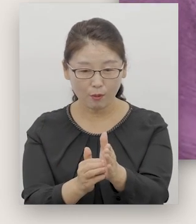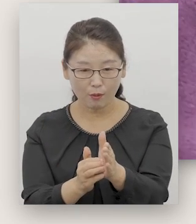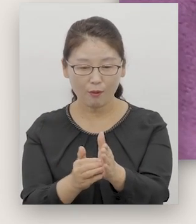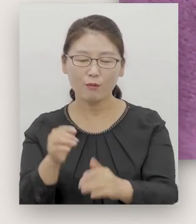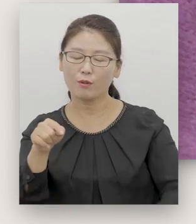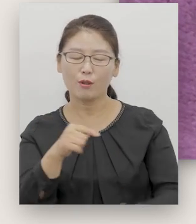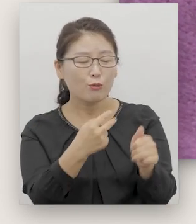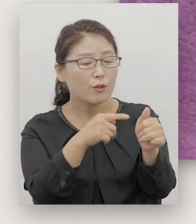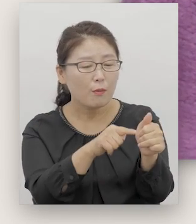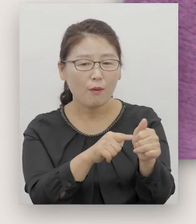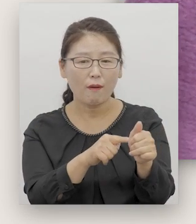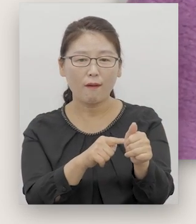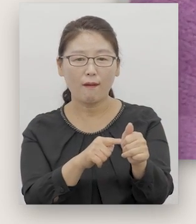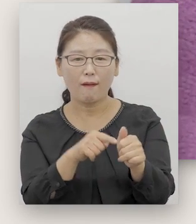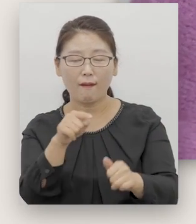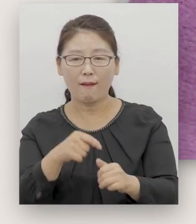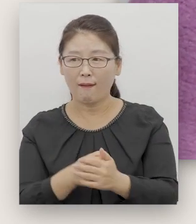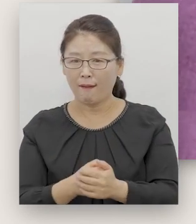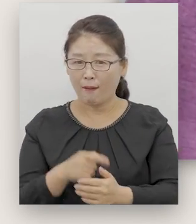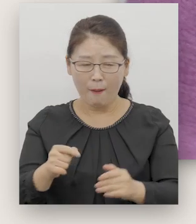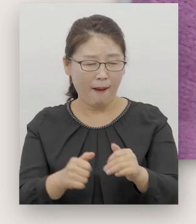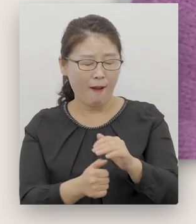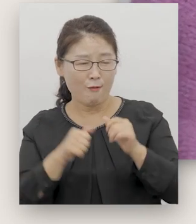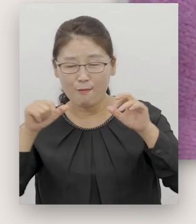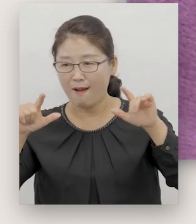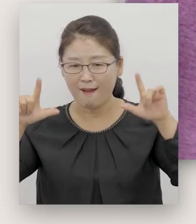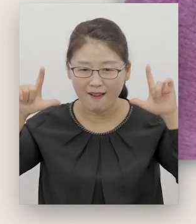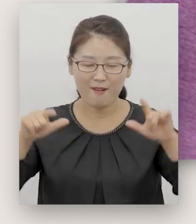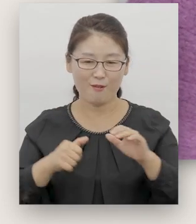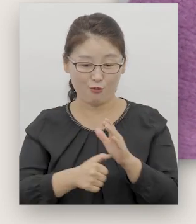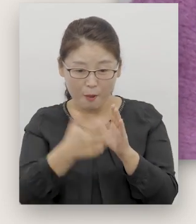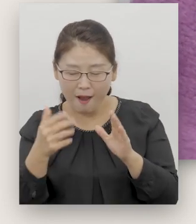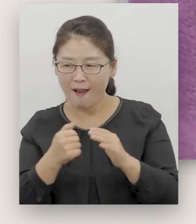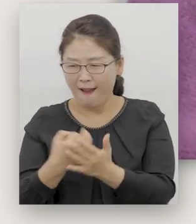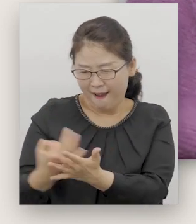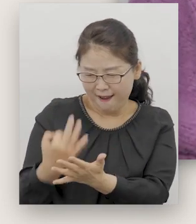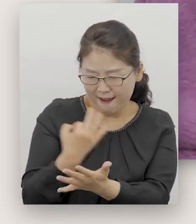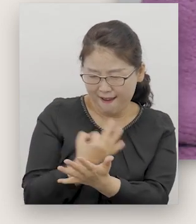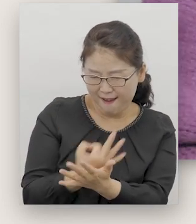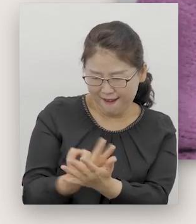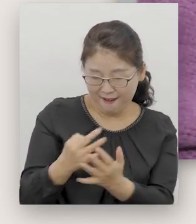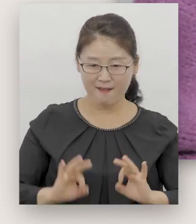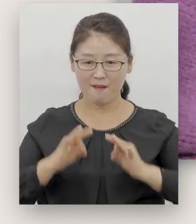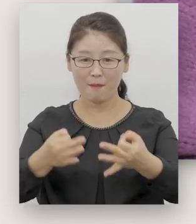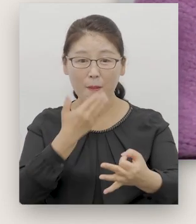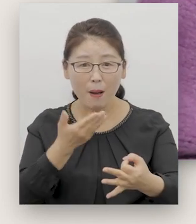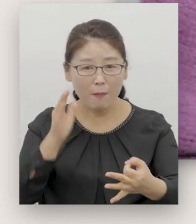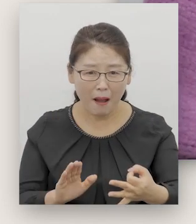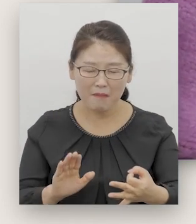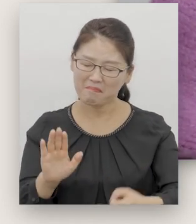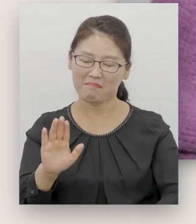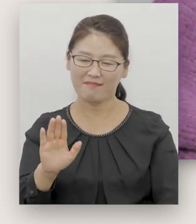수도 있겠지만 뒷샹의 특성상 굉장히 개인주의적인 부분이 있었었고요. 본인의 어떤 위치를 정립하는 것에